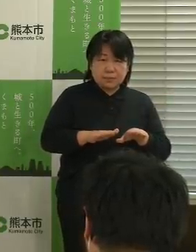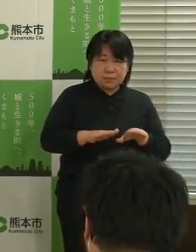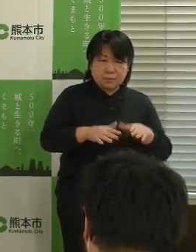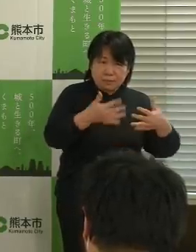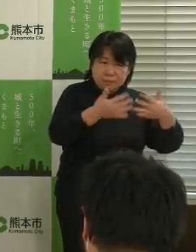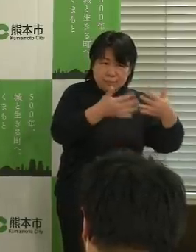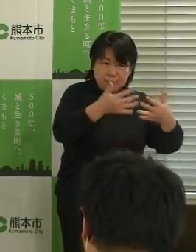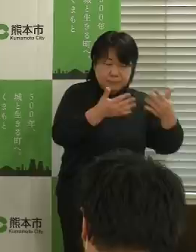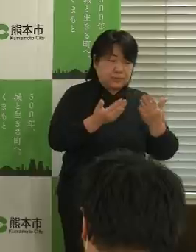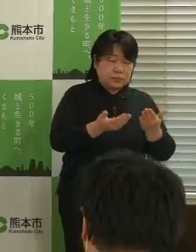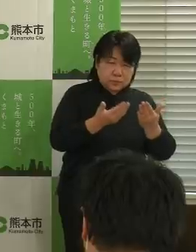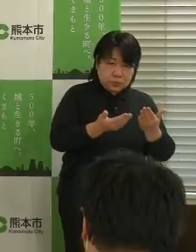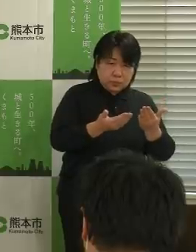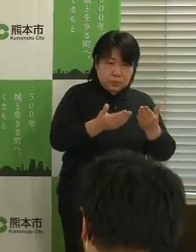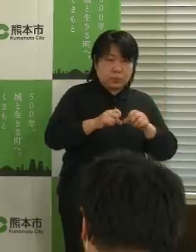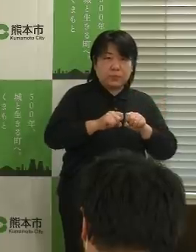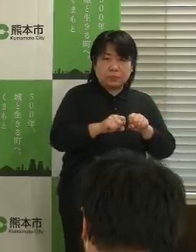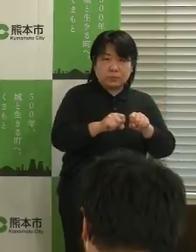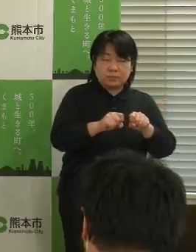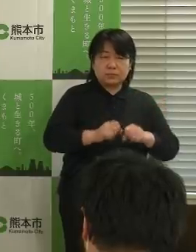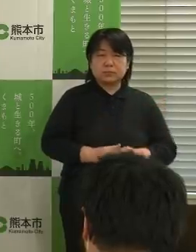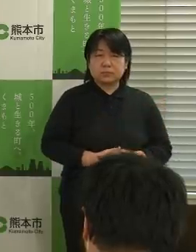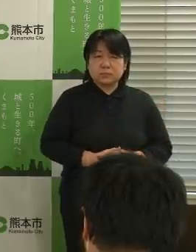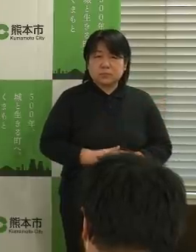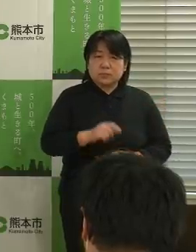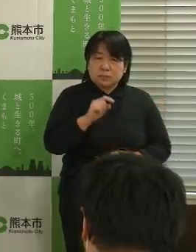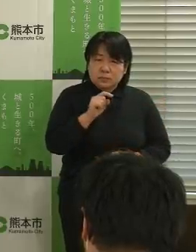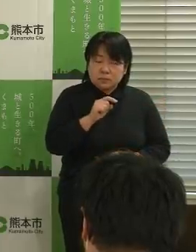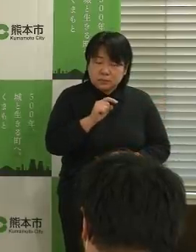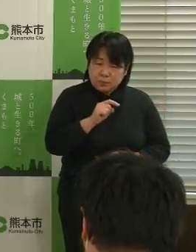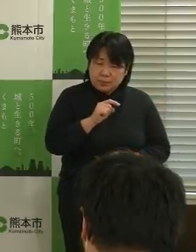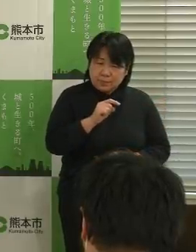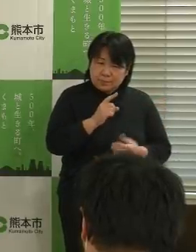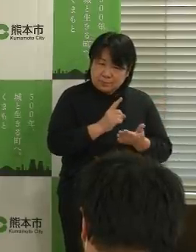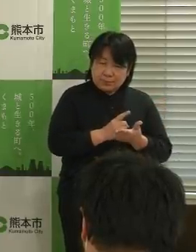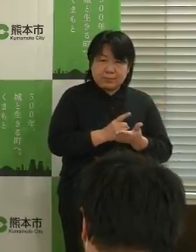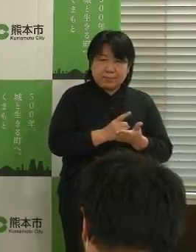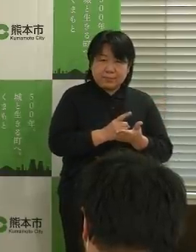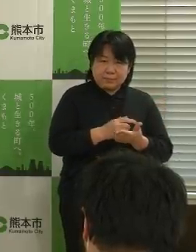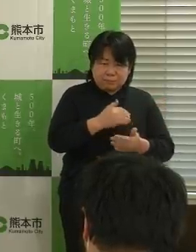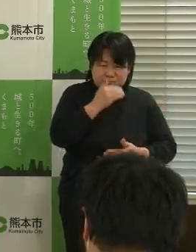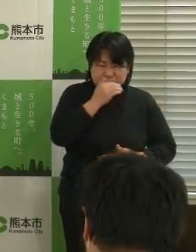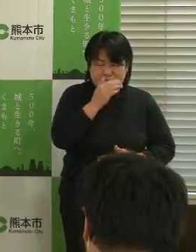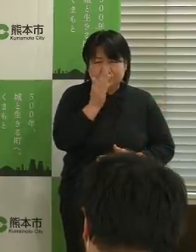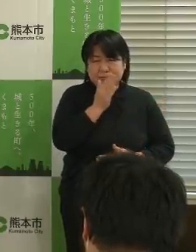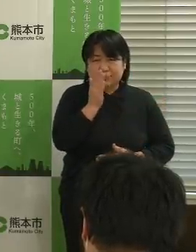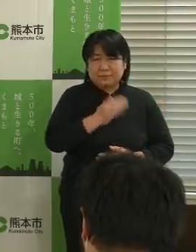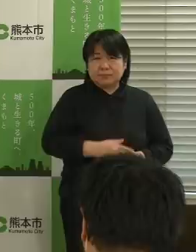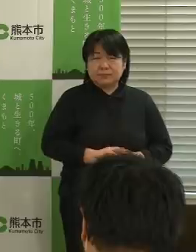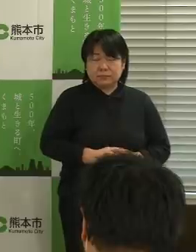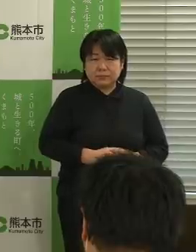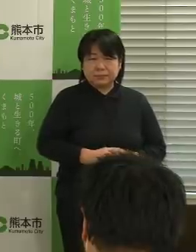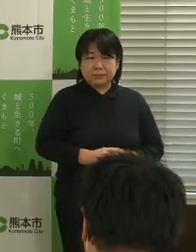レビ授業等も行っております。ただそれだけでも十分ではないんですけれども、